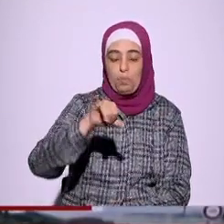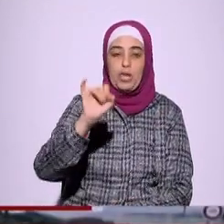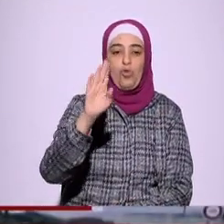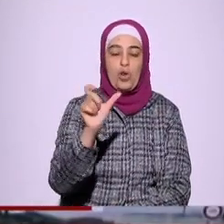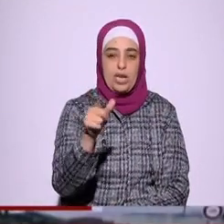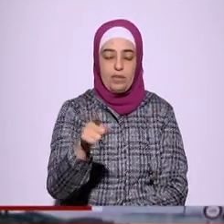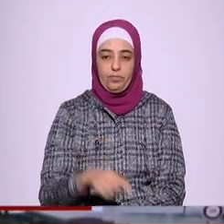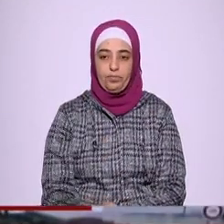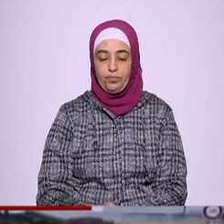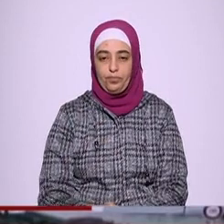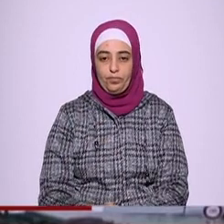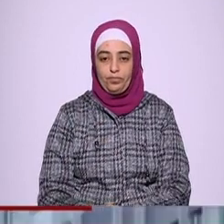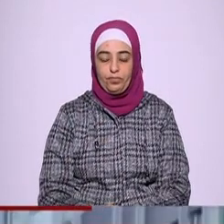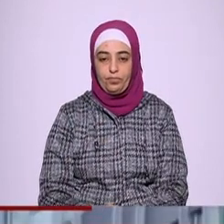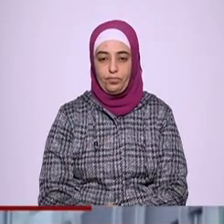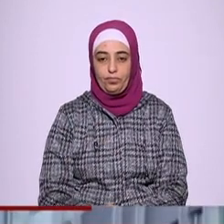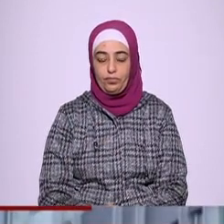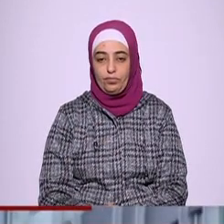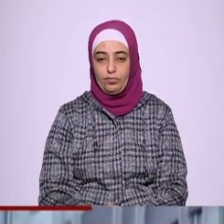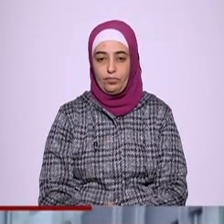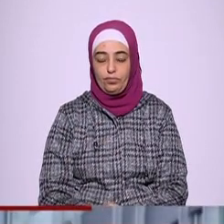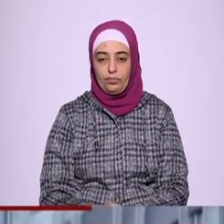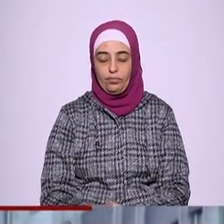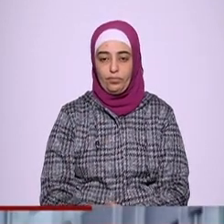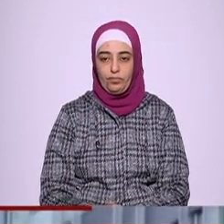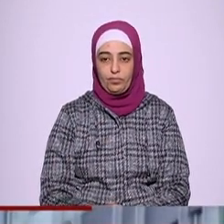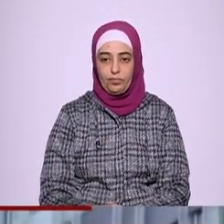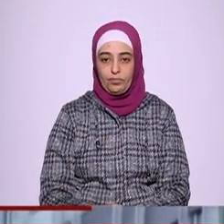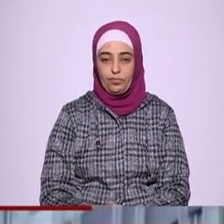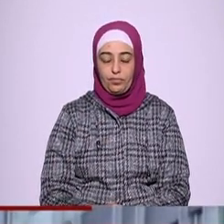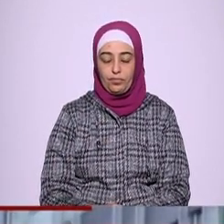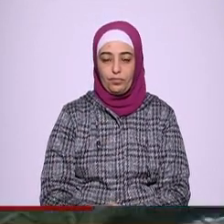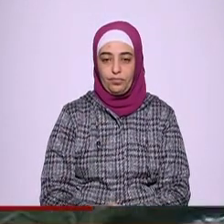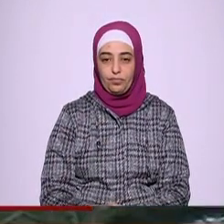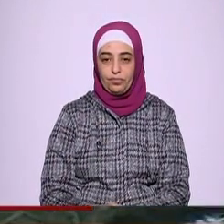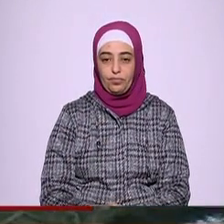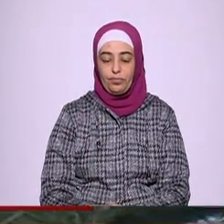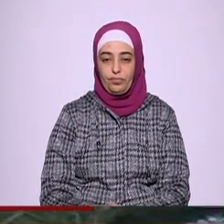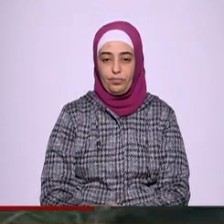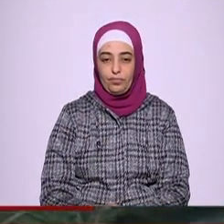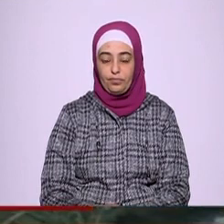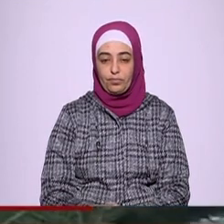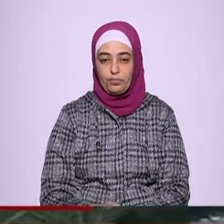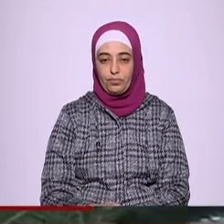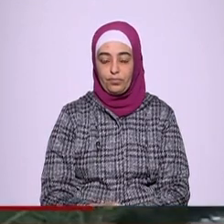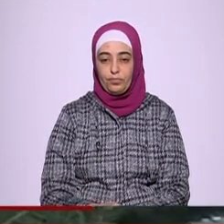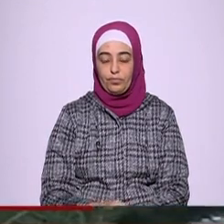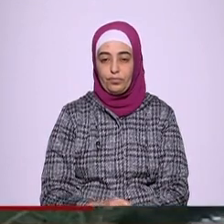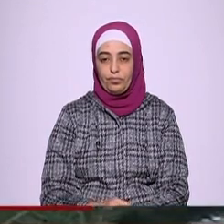هلا حتى هذه اللحظه مما يبدو لدينا أن أولا